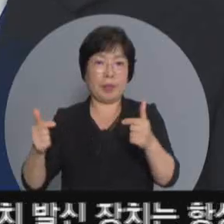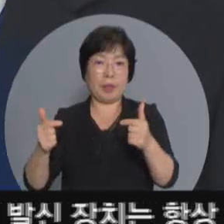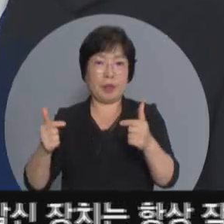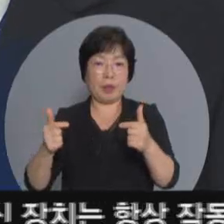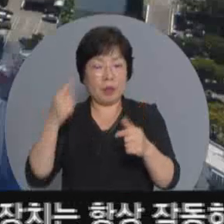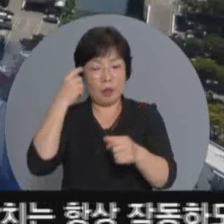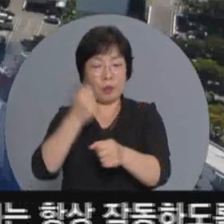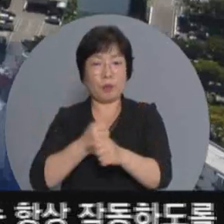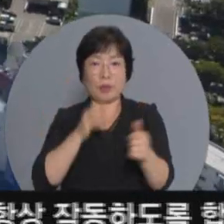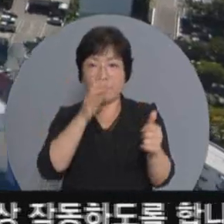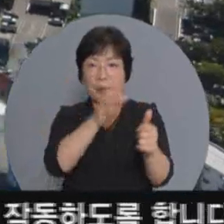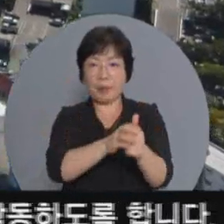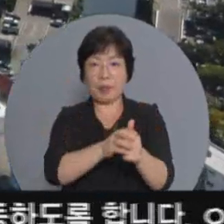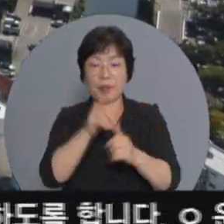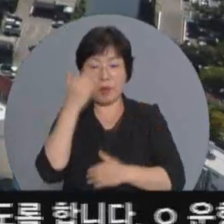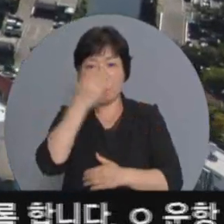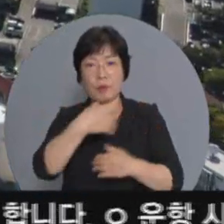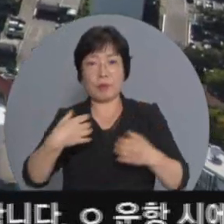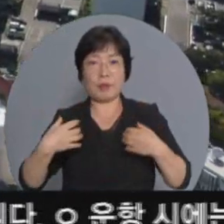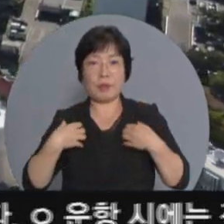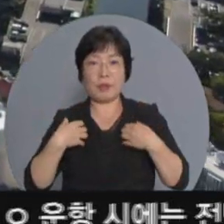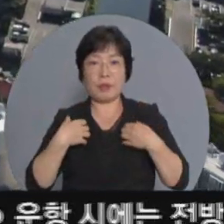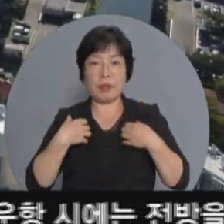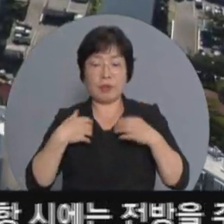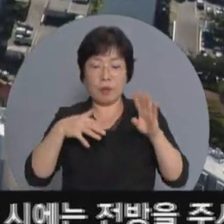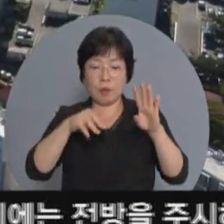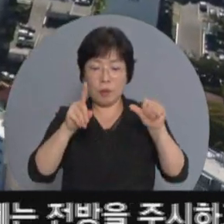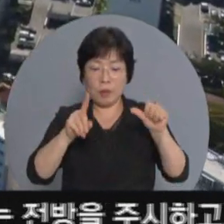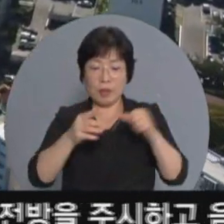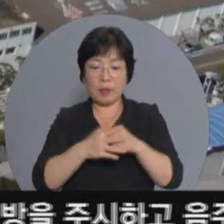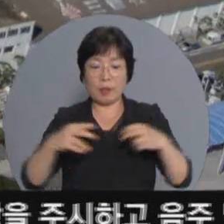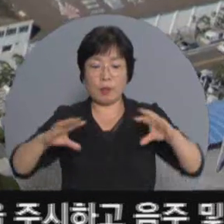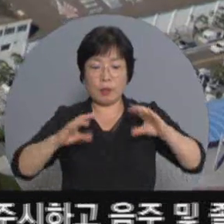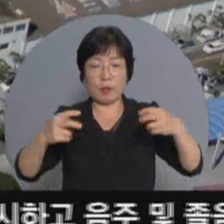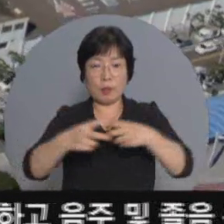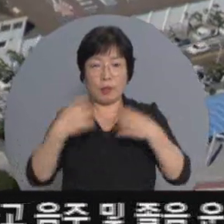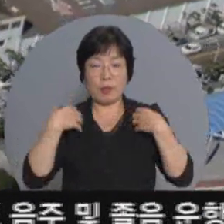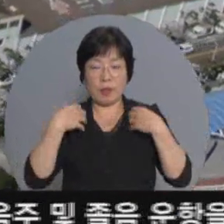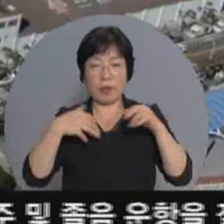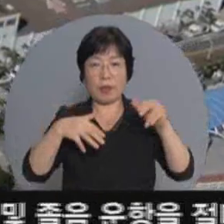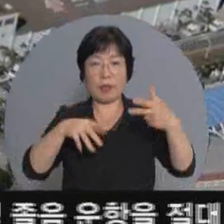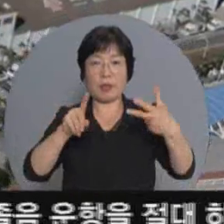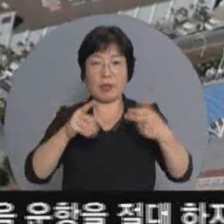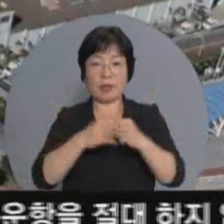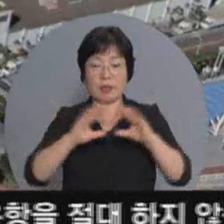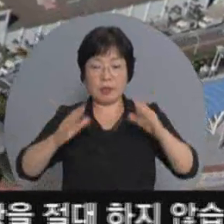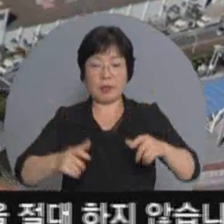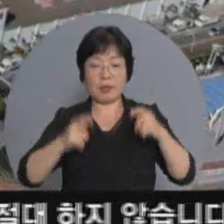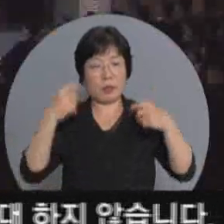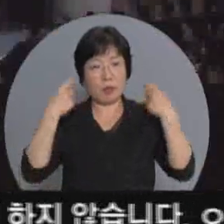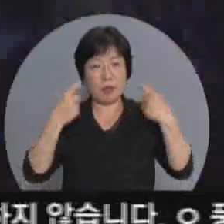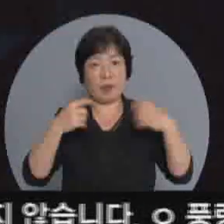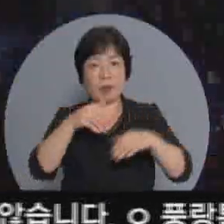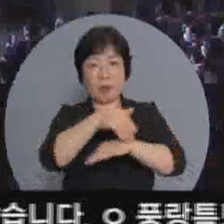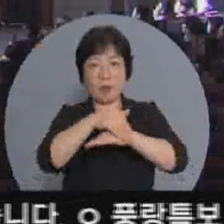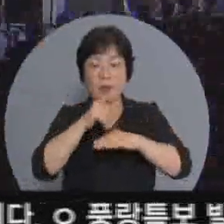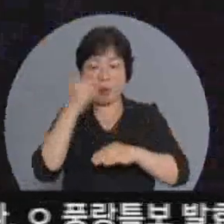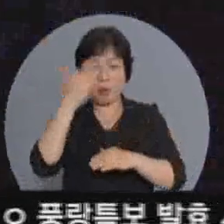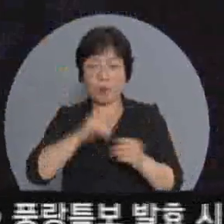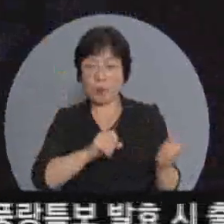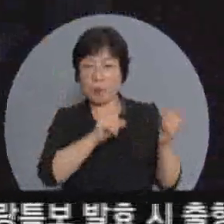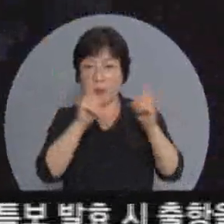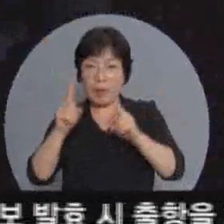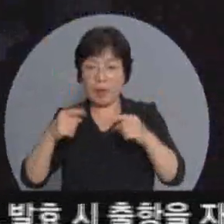이런 영역을 좀. 여수시는 특히 제5차 국토종합계획과 제7차 전남권 관광개발계획, 여수만